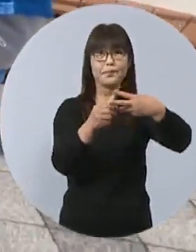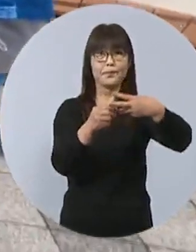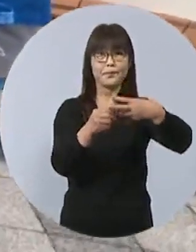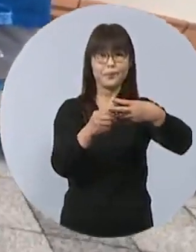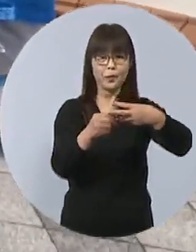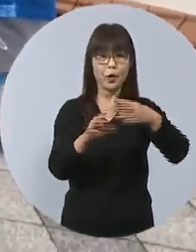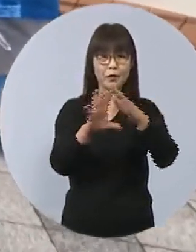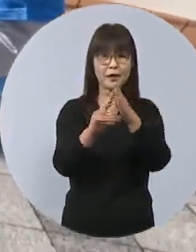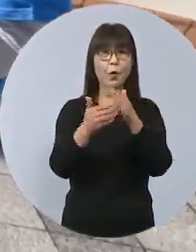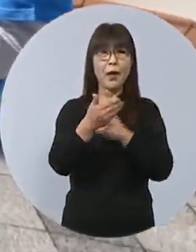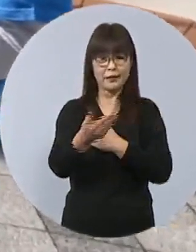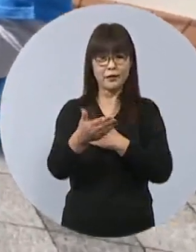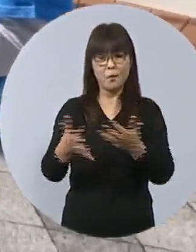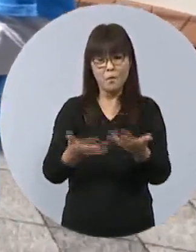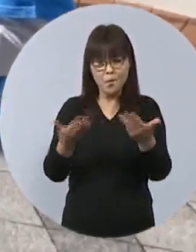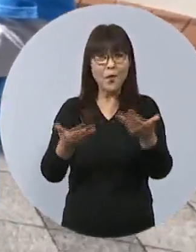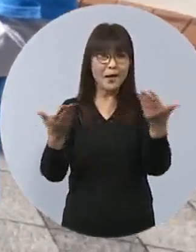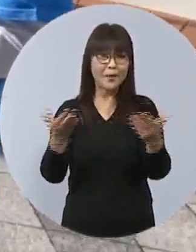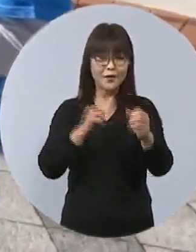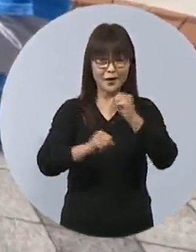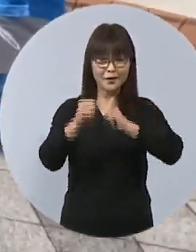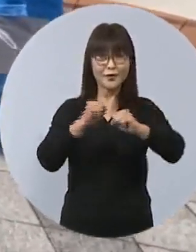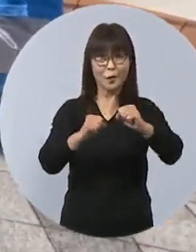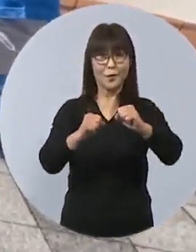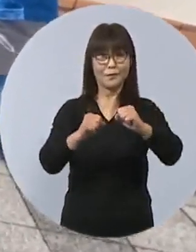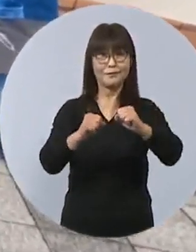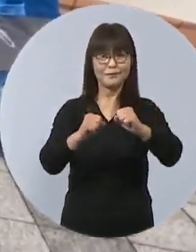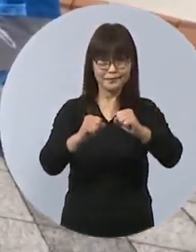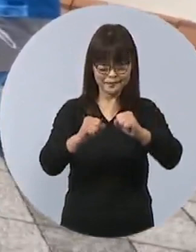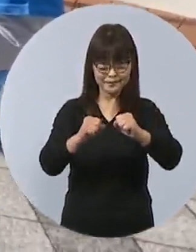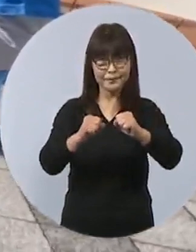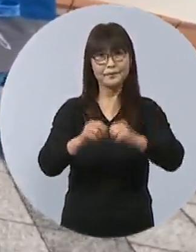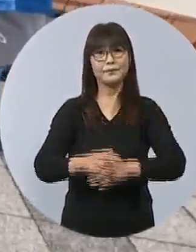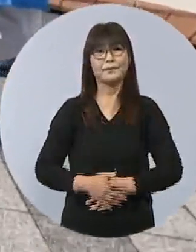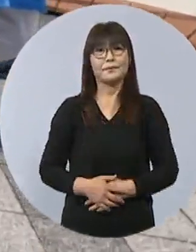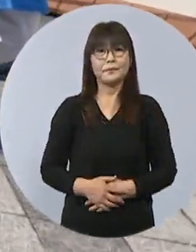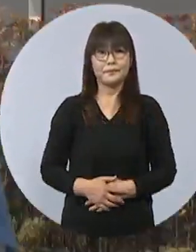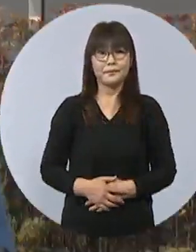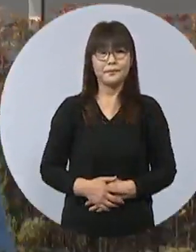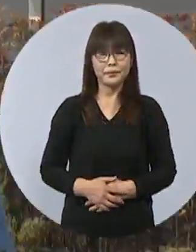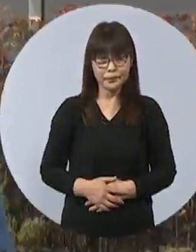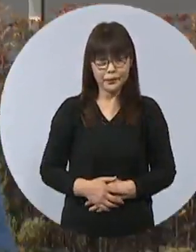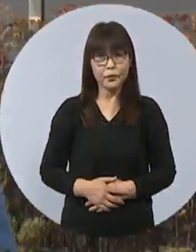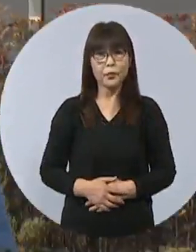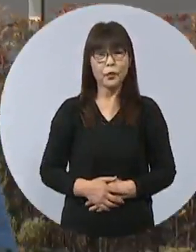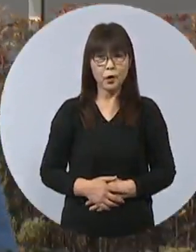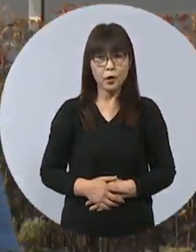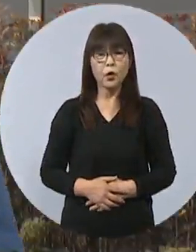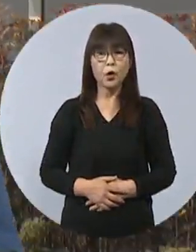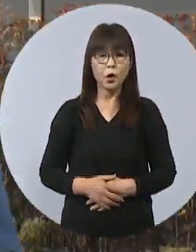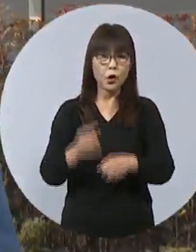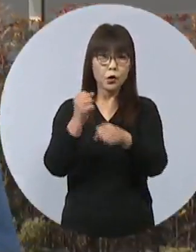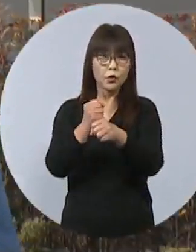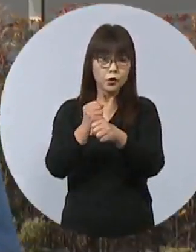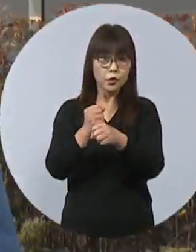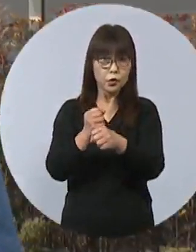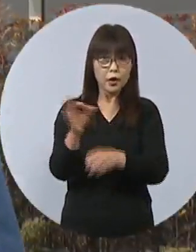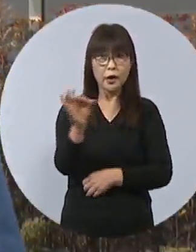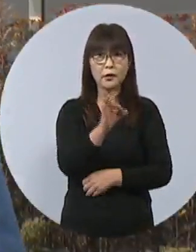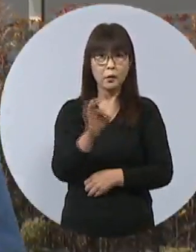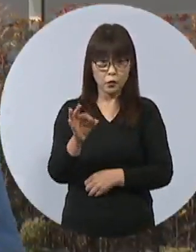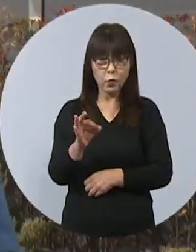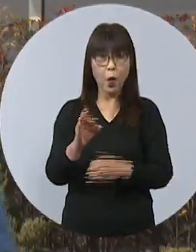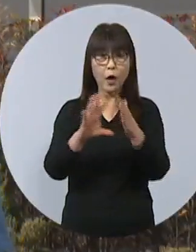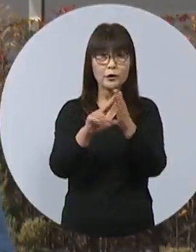3つ目は藤沢市のシティプロモーション活動に寄与してもらうことです。藍染めした商品はですね、藤沢市内